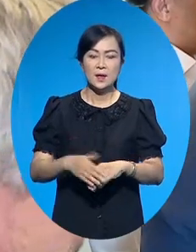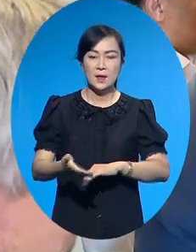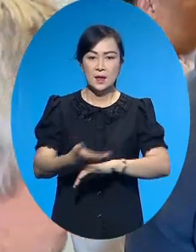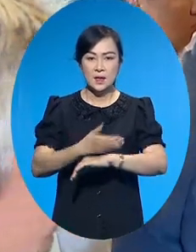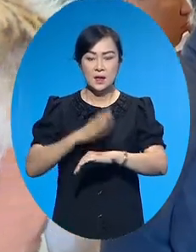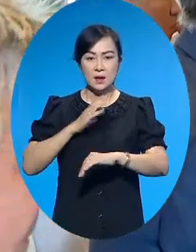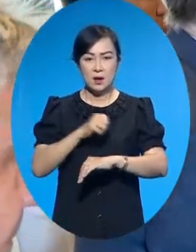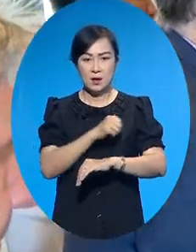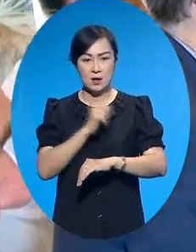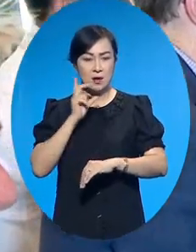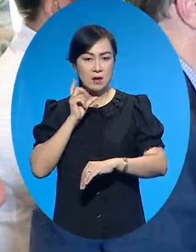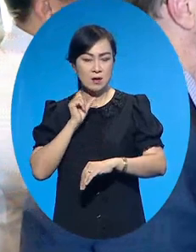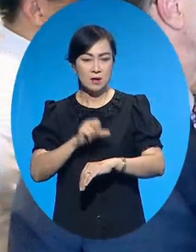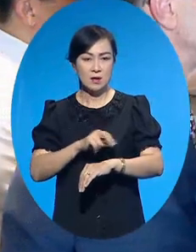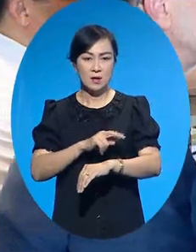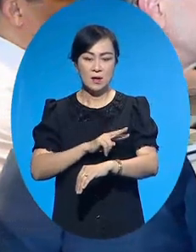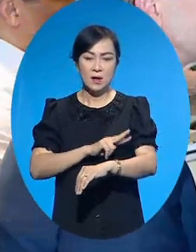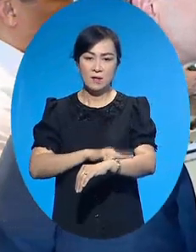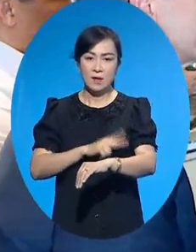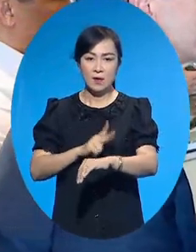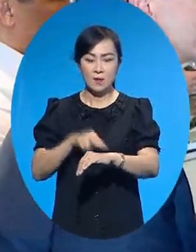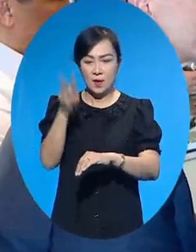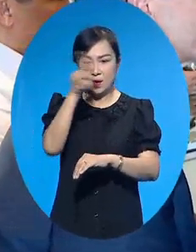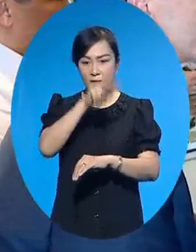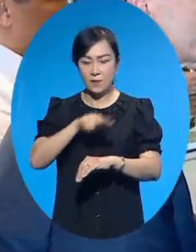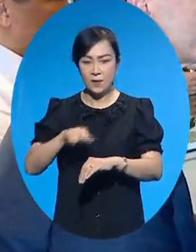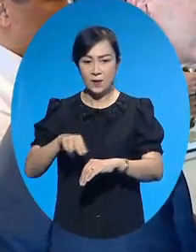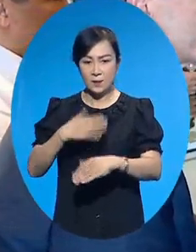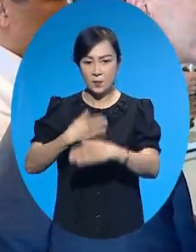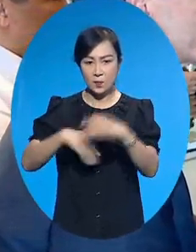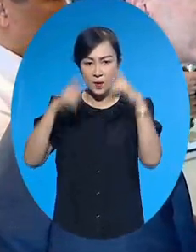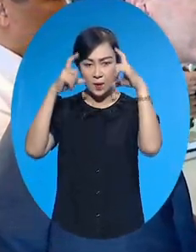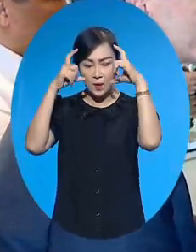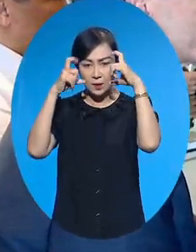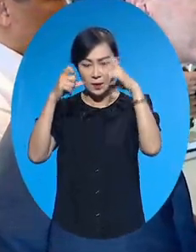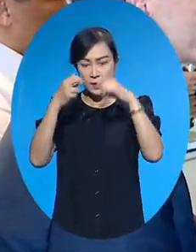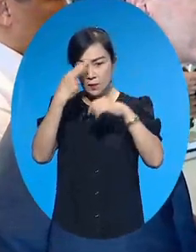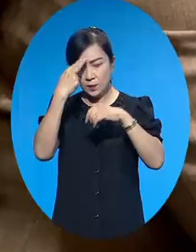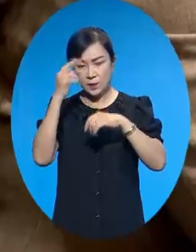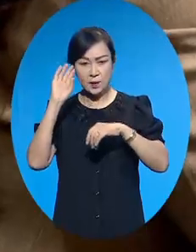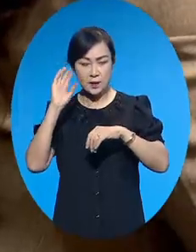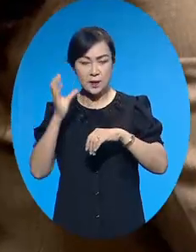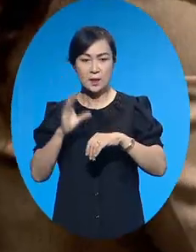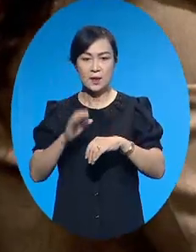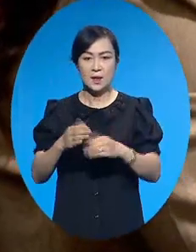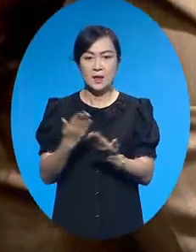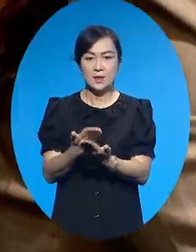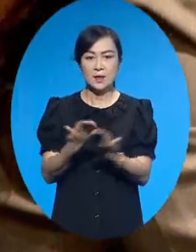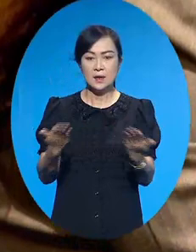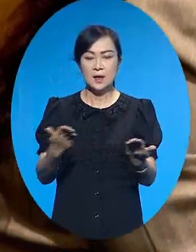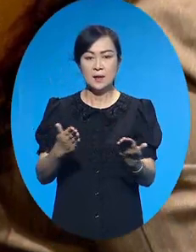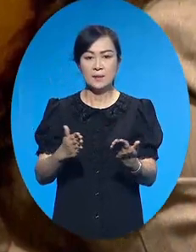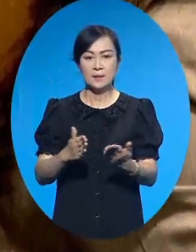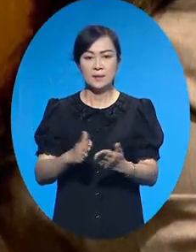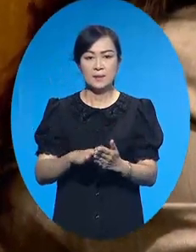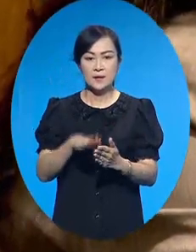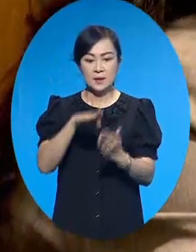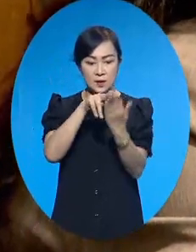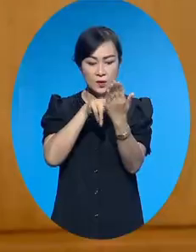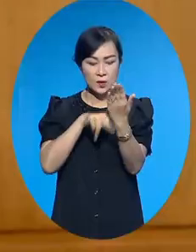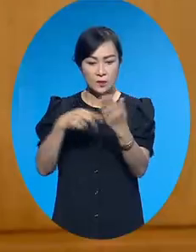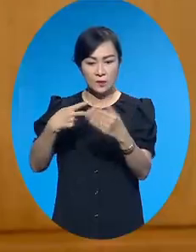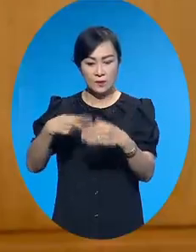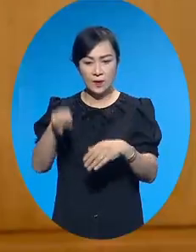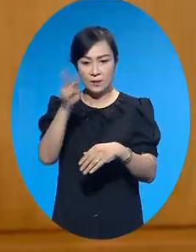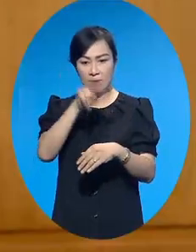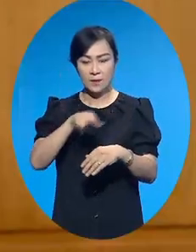lịch sử, văn hóa Việt Nam thông qua cuộc thi nhiếp ảnh có uy tín thế giới hàng năm, cũng như qua những triển lãm chuyên đề, bài nghiên cứu về Việt Nam của